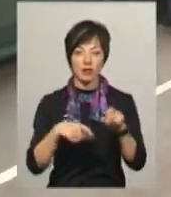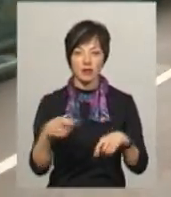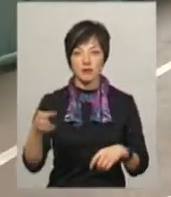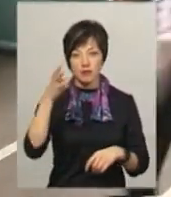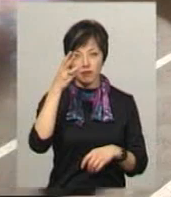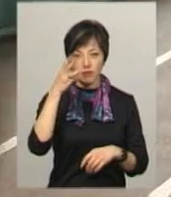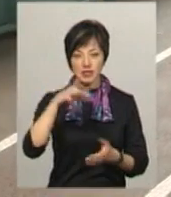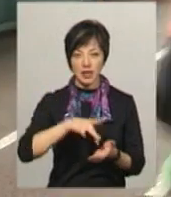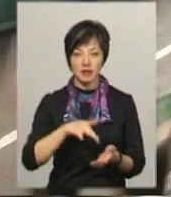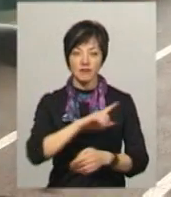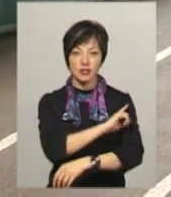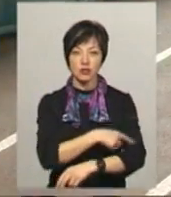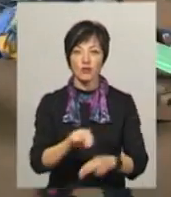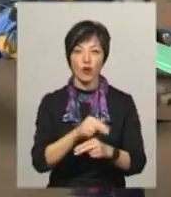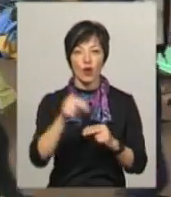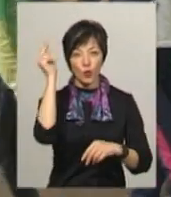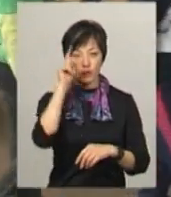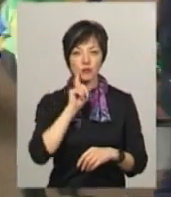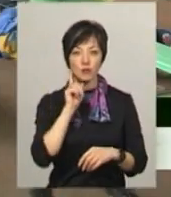центрі фізичного виховання учнівської молоді.